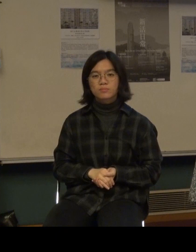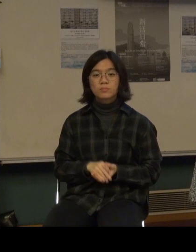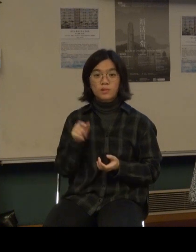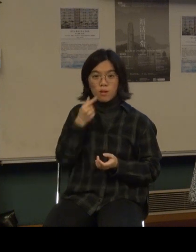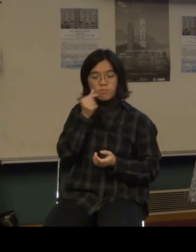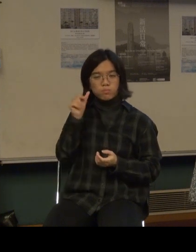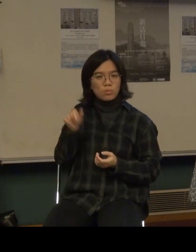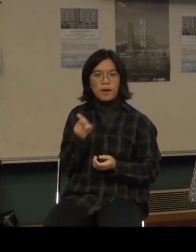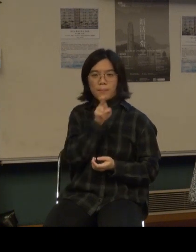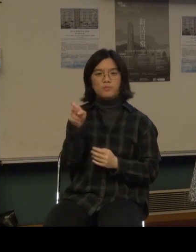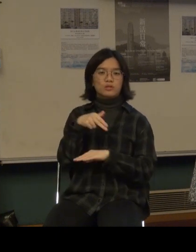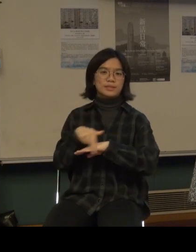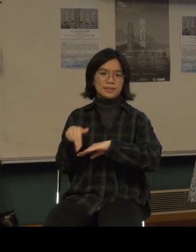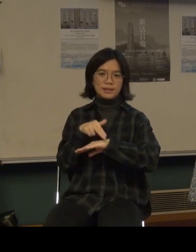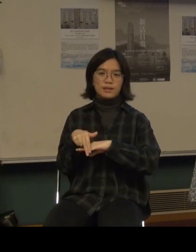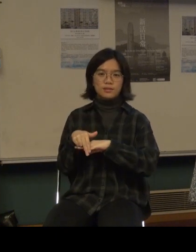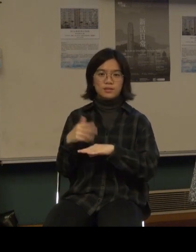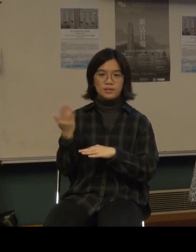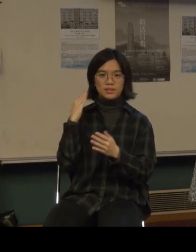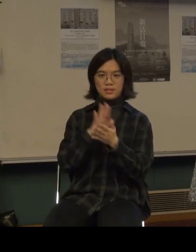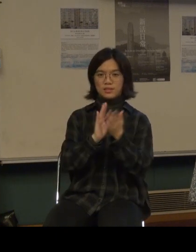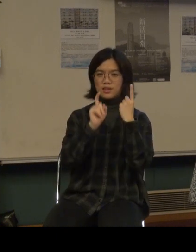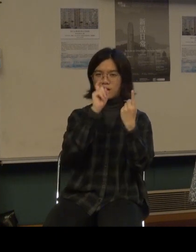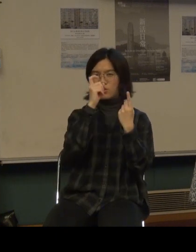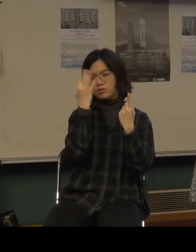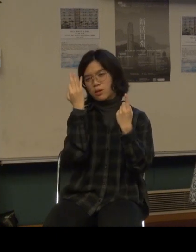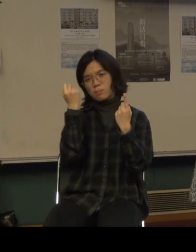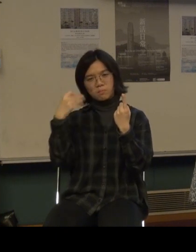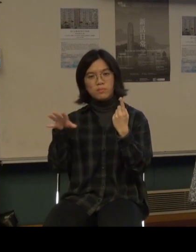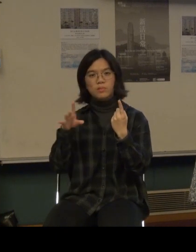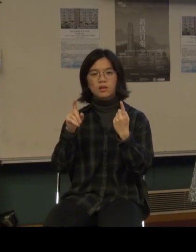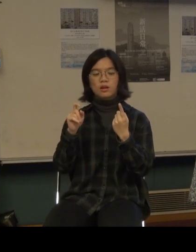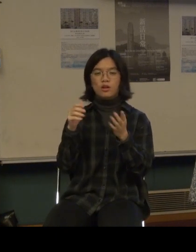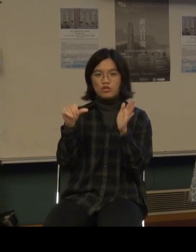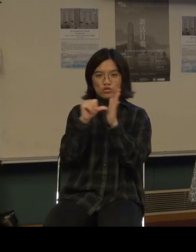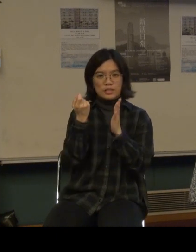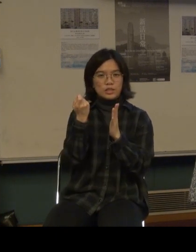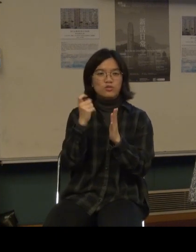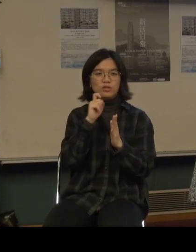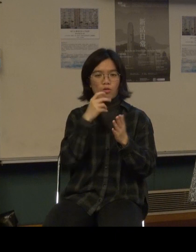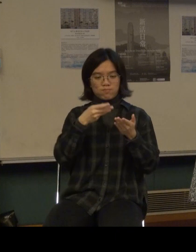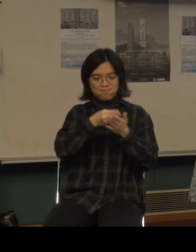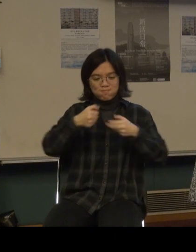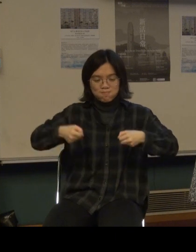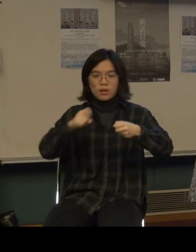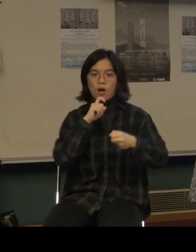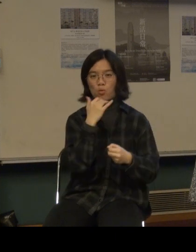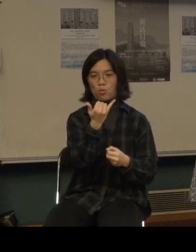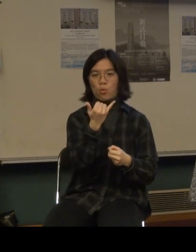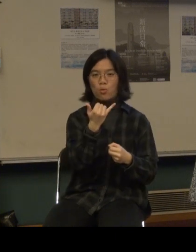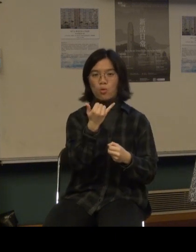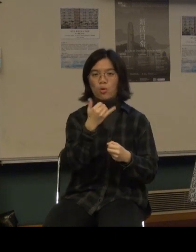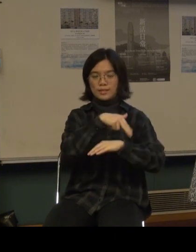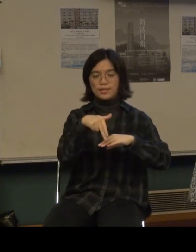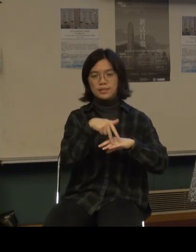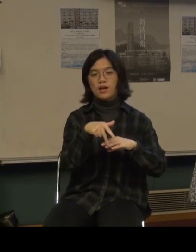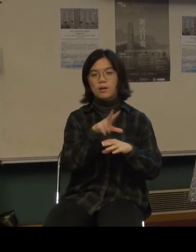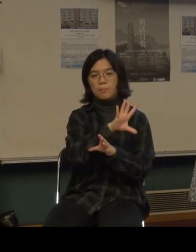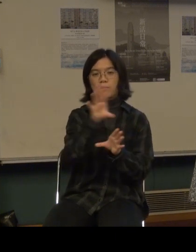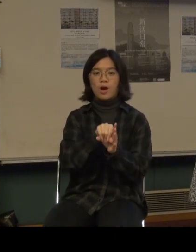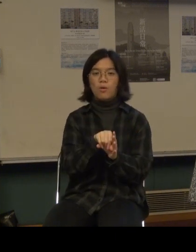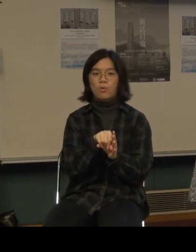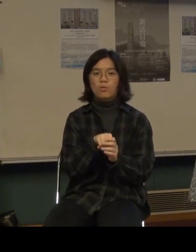十年代咧最少咧就係有六個街市係採用咗嘅。包括咧呢個堅拿道街市，即係鵝頸